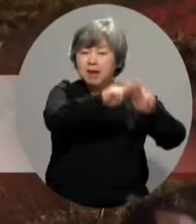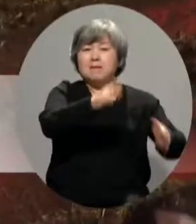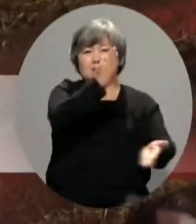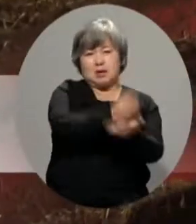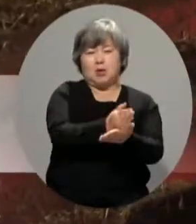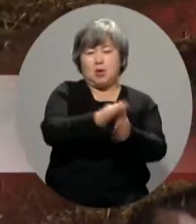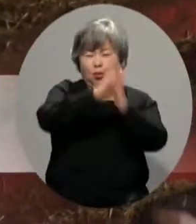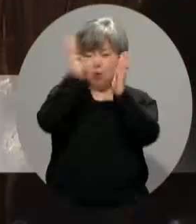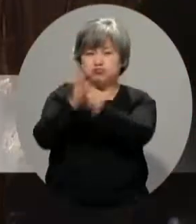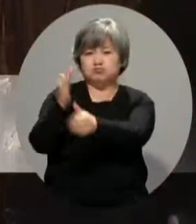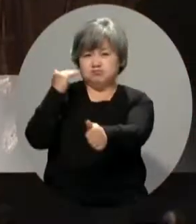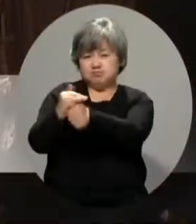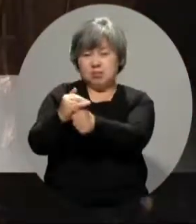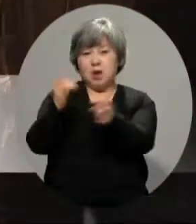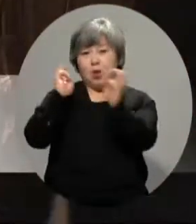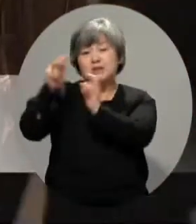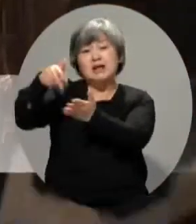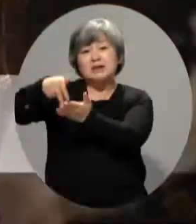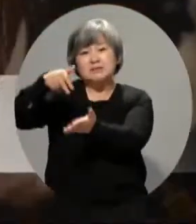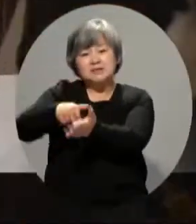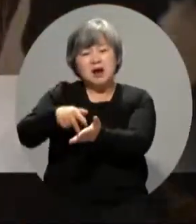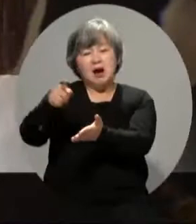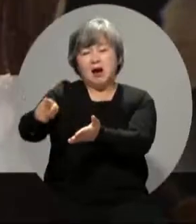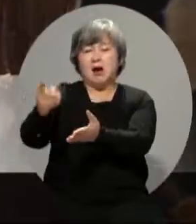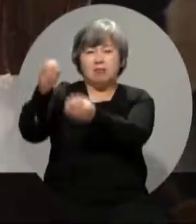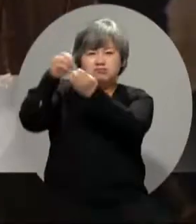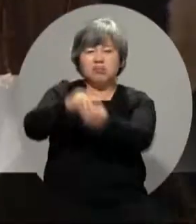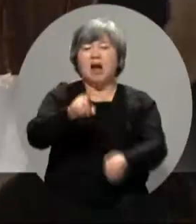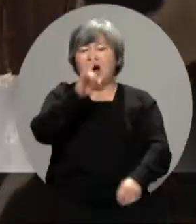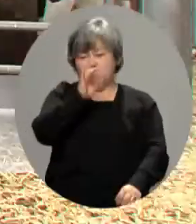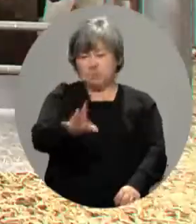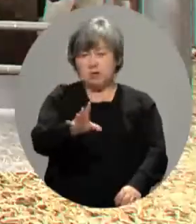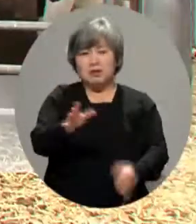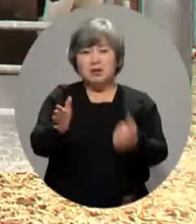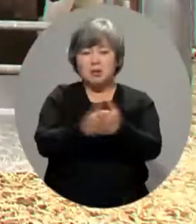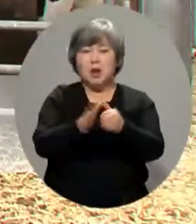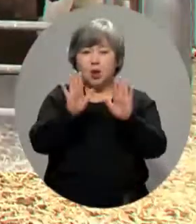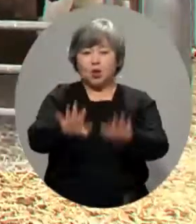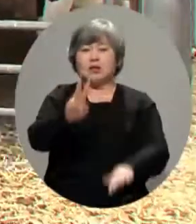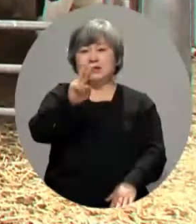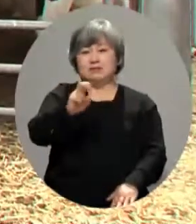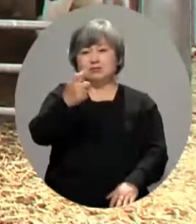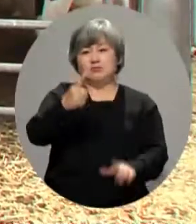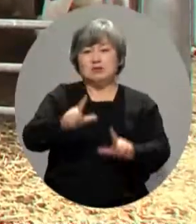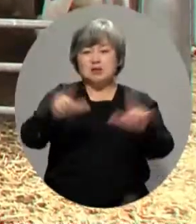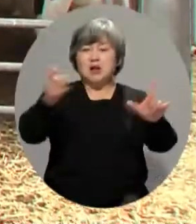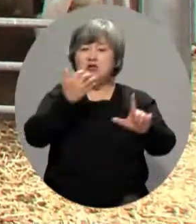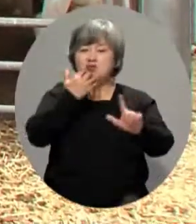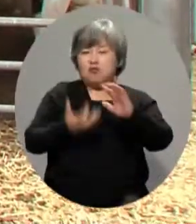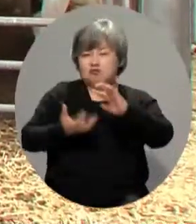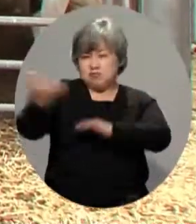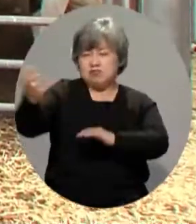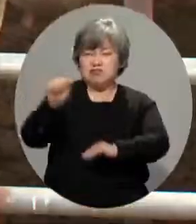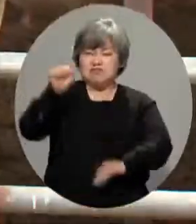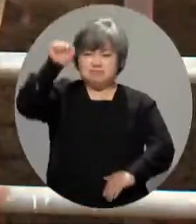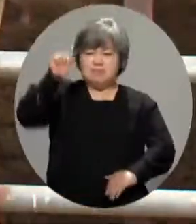전원을 해고하려는 사측의 행태가 선례가 되어선 안 된다고 밝히고 오는 26일 상경 집회를 예고했습니다.